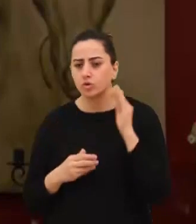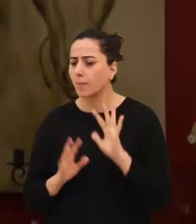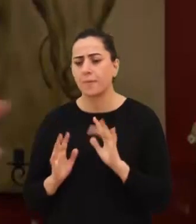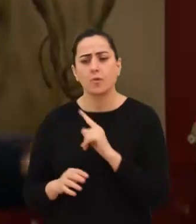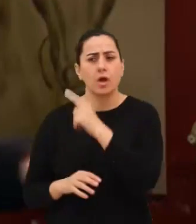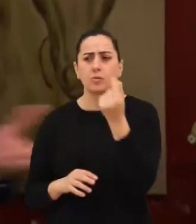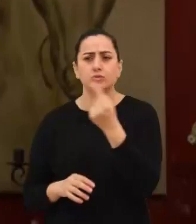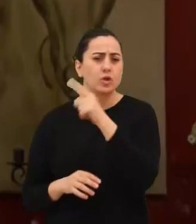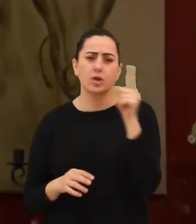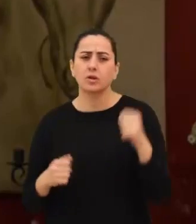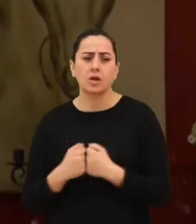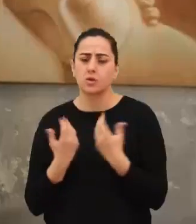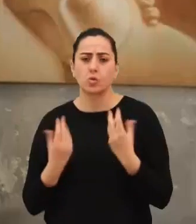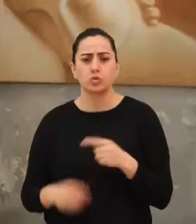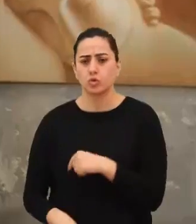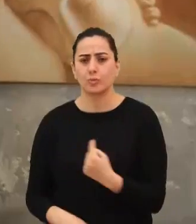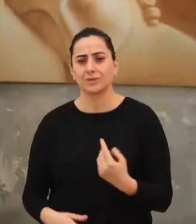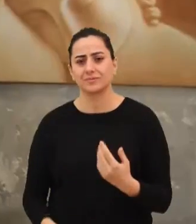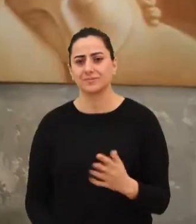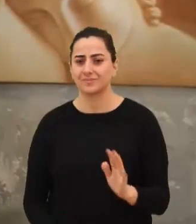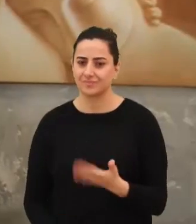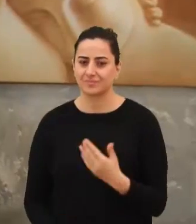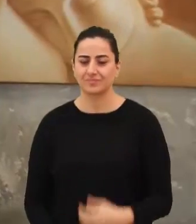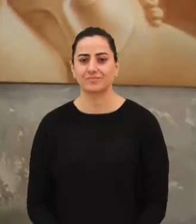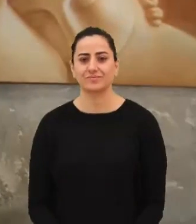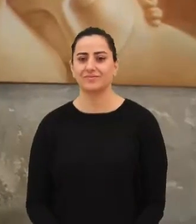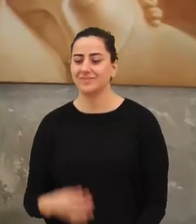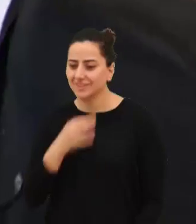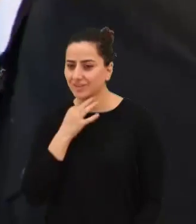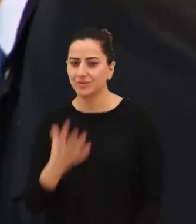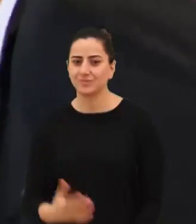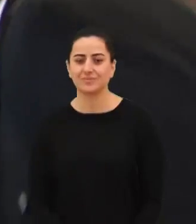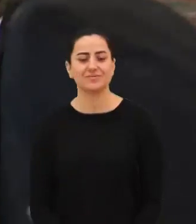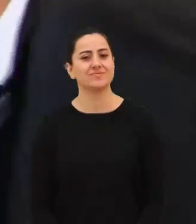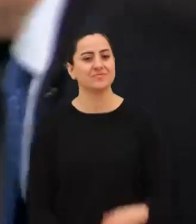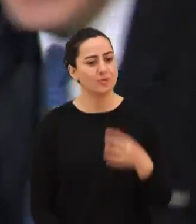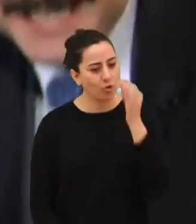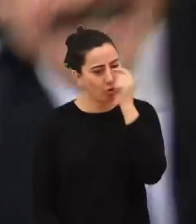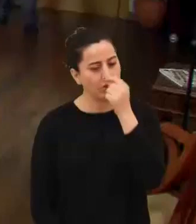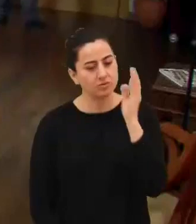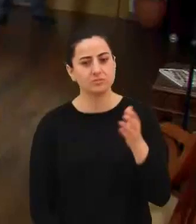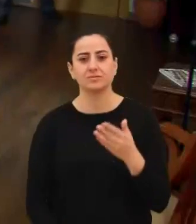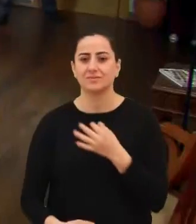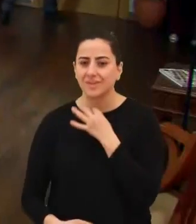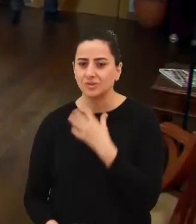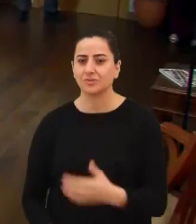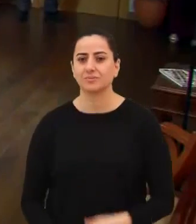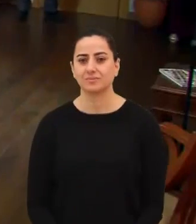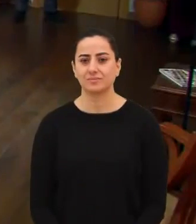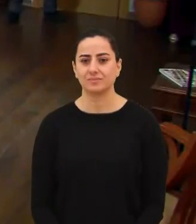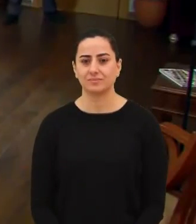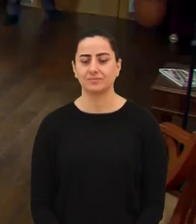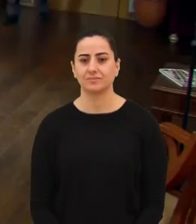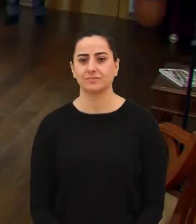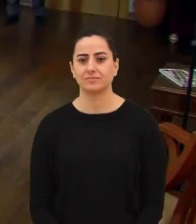bunlar herkesin başına gelebilecek şeyler. Neyse. Oldu. Çok teşekkür ederim. Tamam. Sana kolay gelsin. Çok teşekkürler. Çok